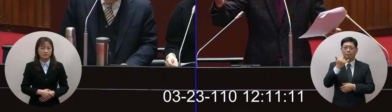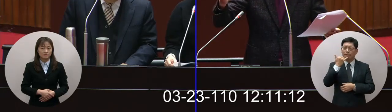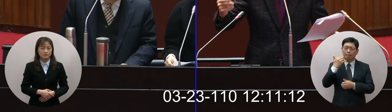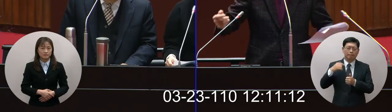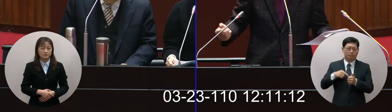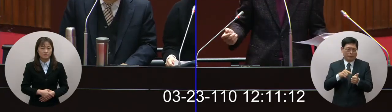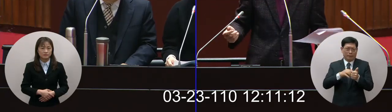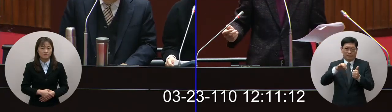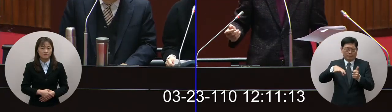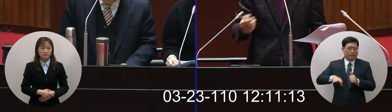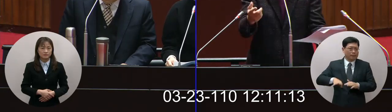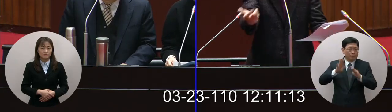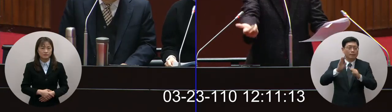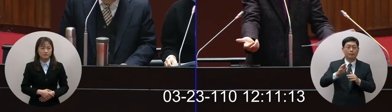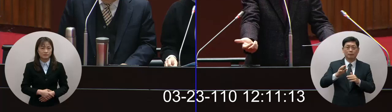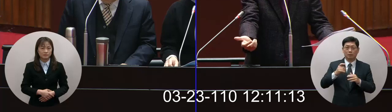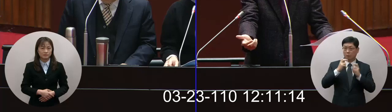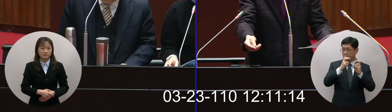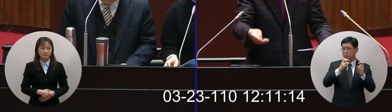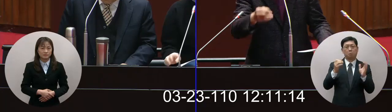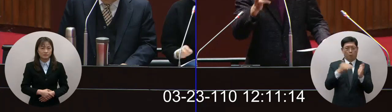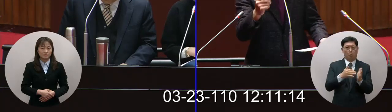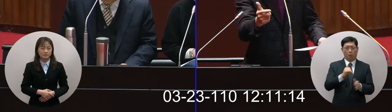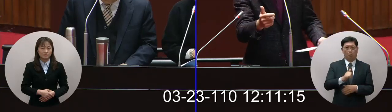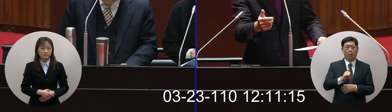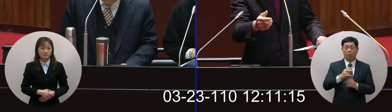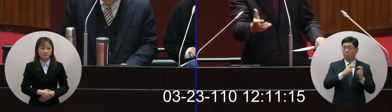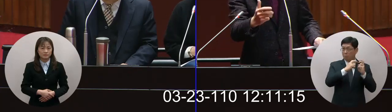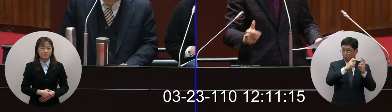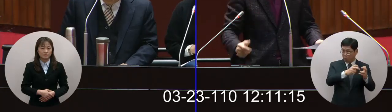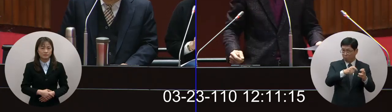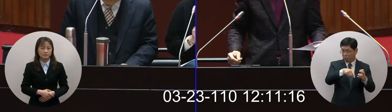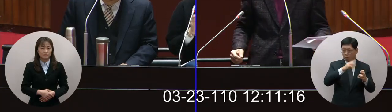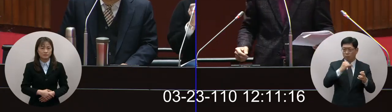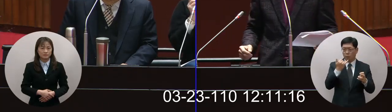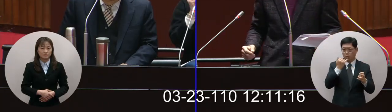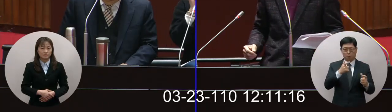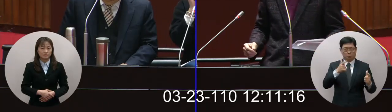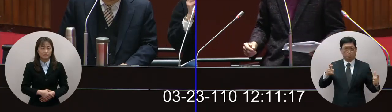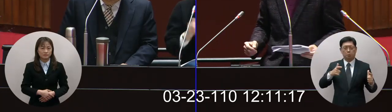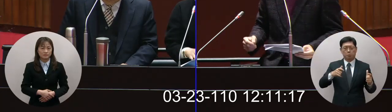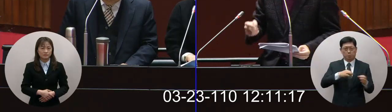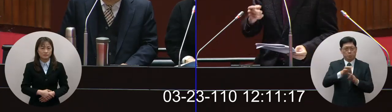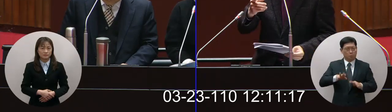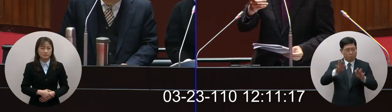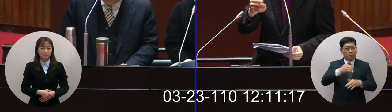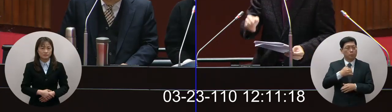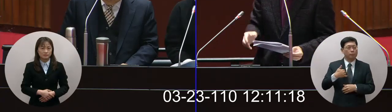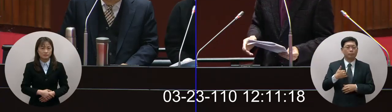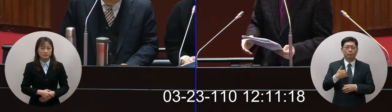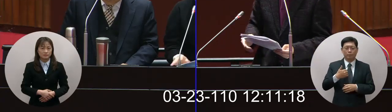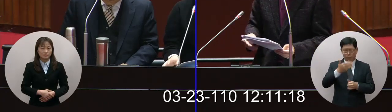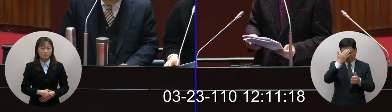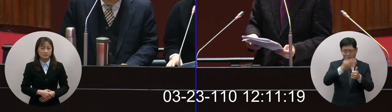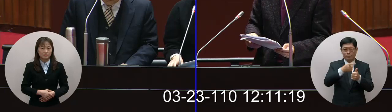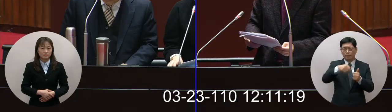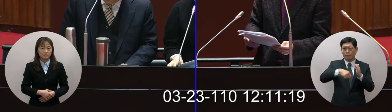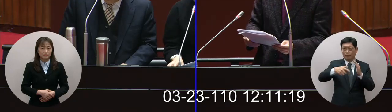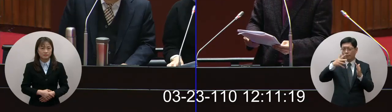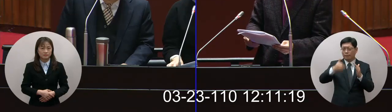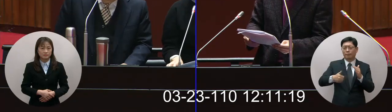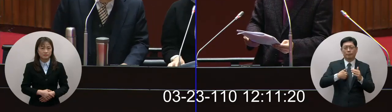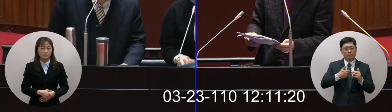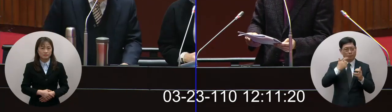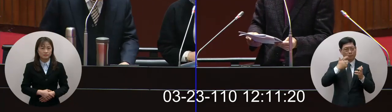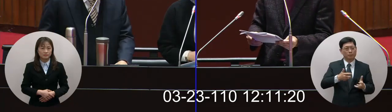带动地方的发展。因为捷运到了，捷运到哪里，建设就应该到哪里。这个是不是可以请院长